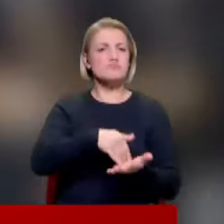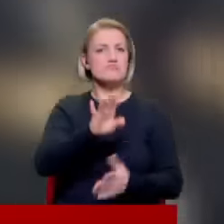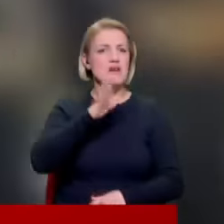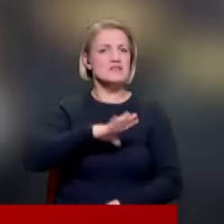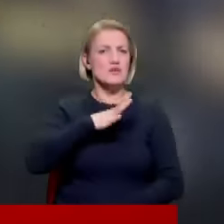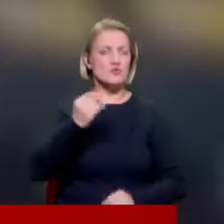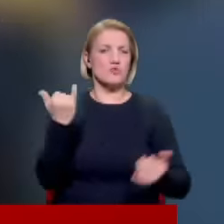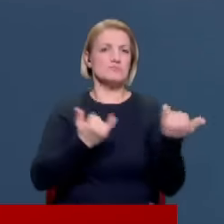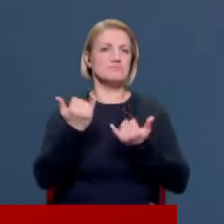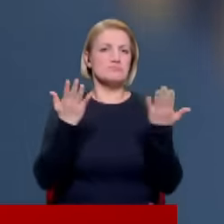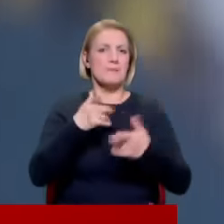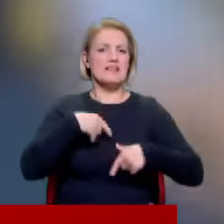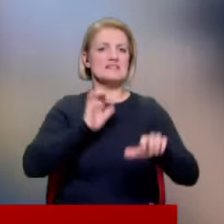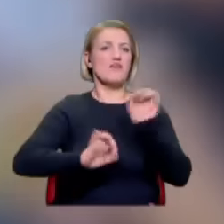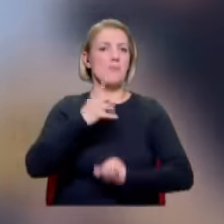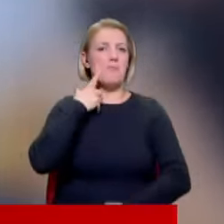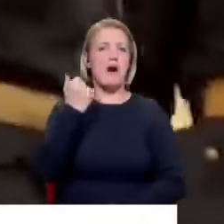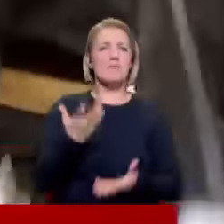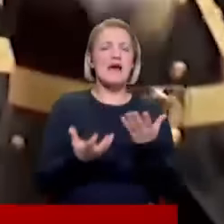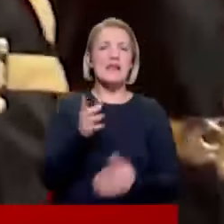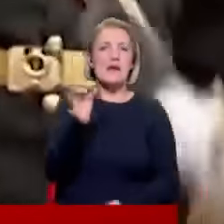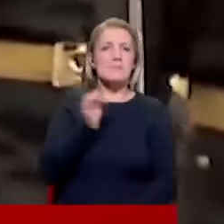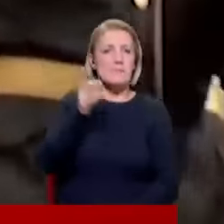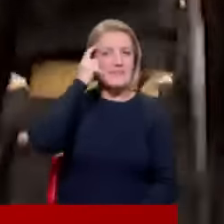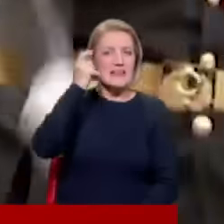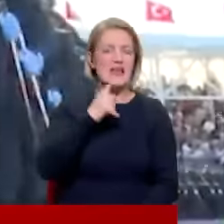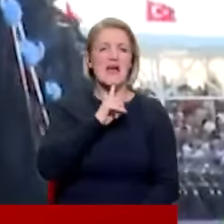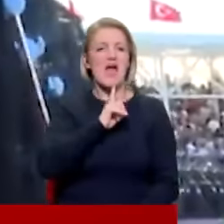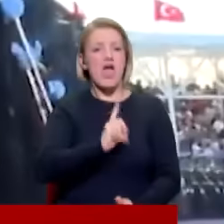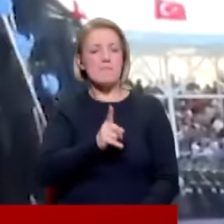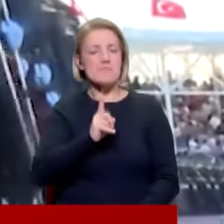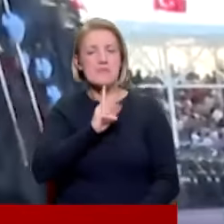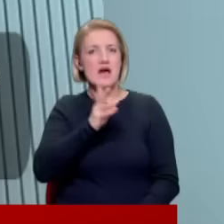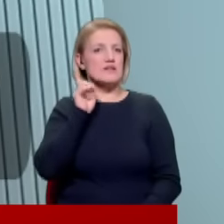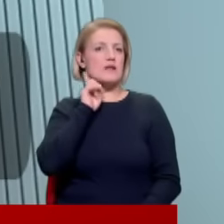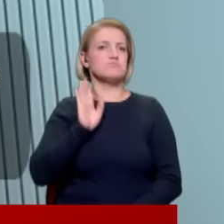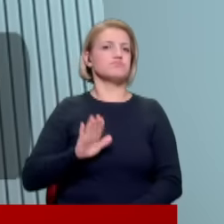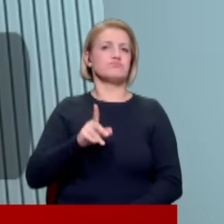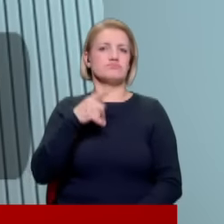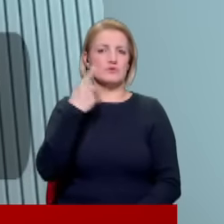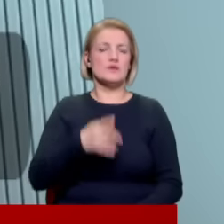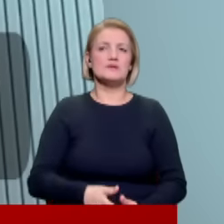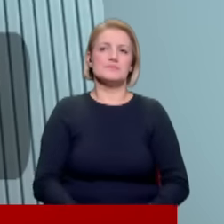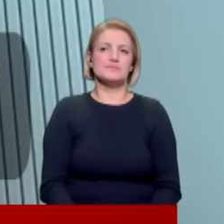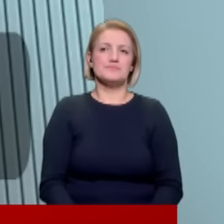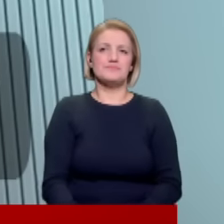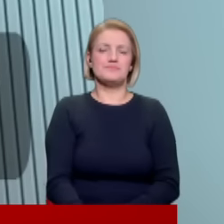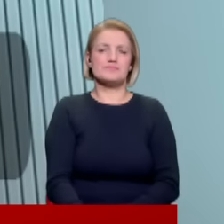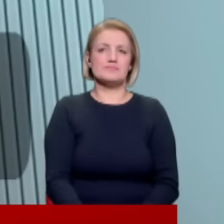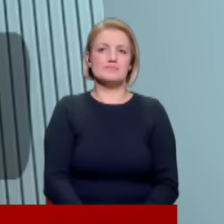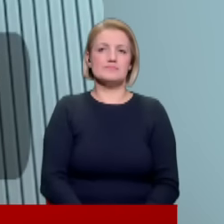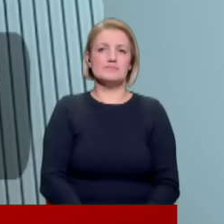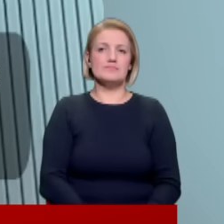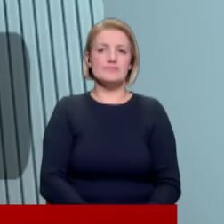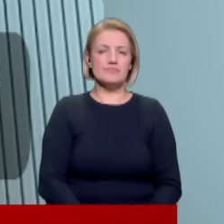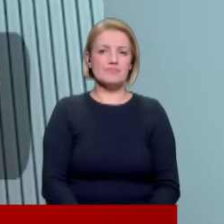isteniyor tartışılırken Milli Savunma Bakanlığı kaynaklarından emre itaatsizlik açıklaması geldi. Hali hazırda yaşanan hadisenin